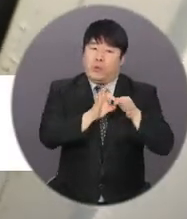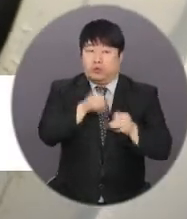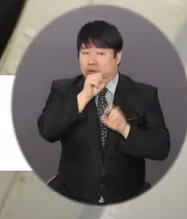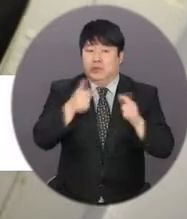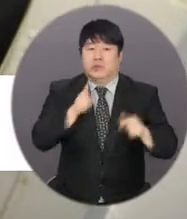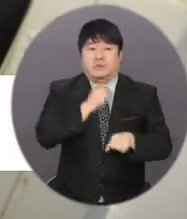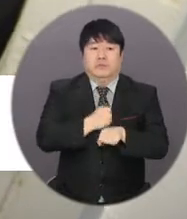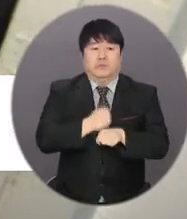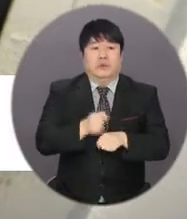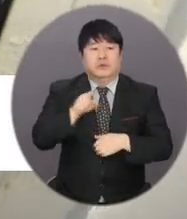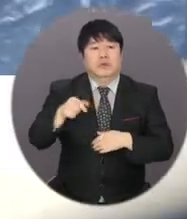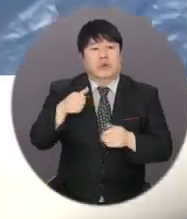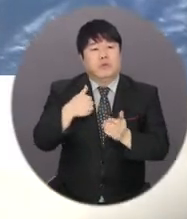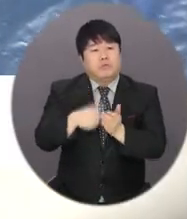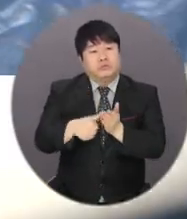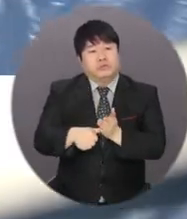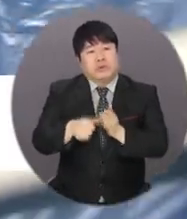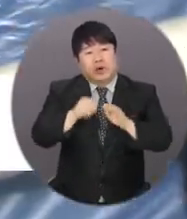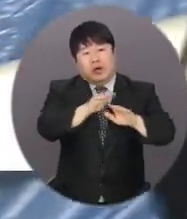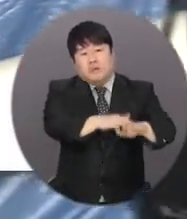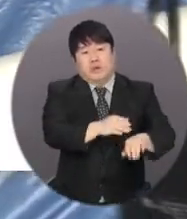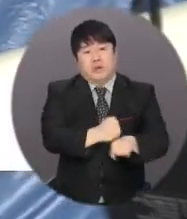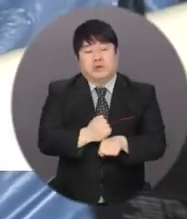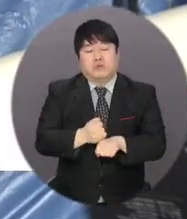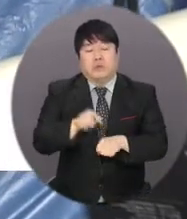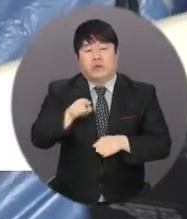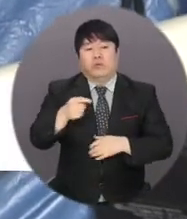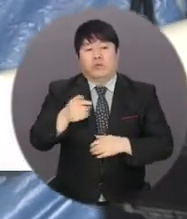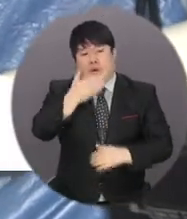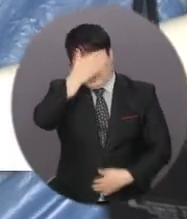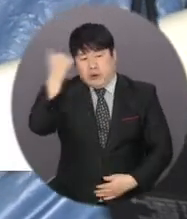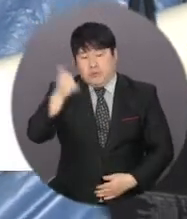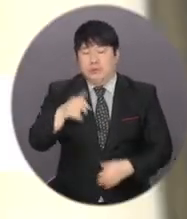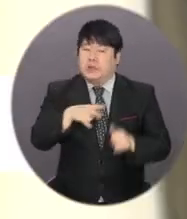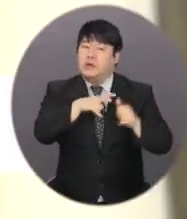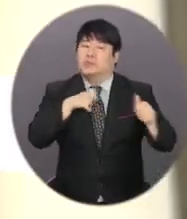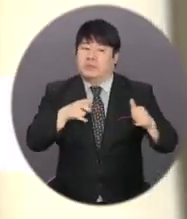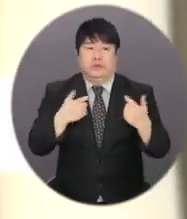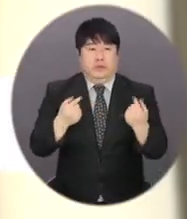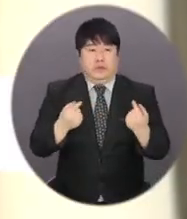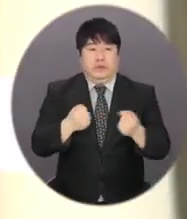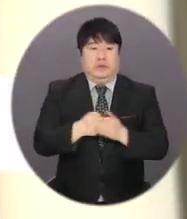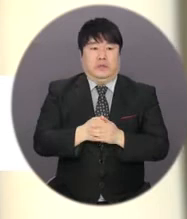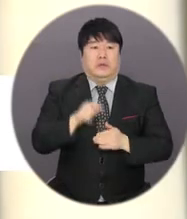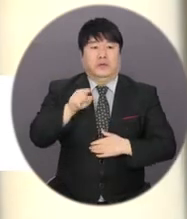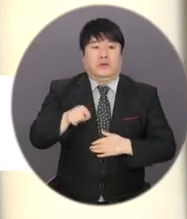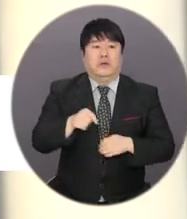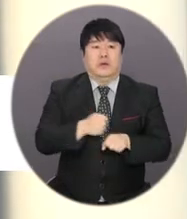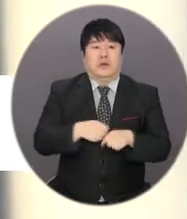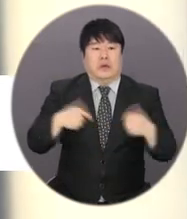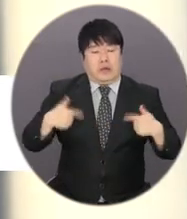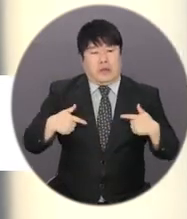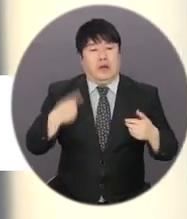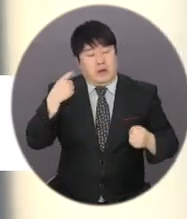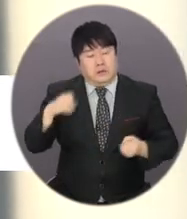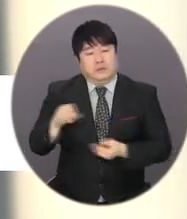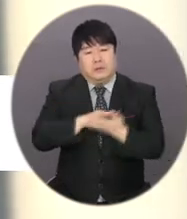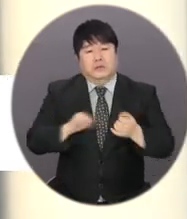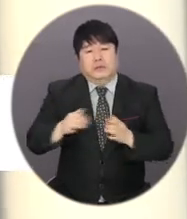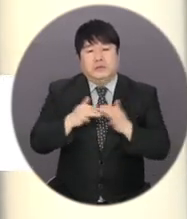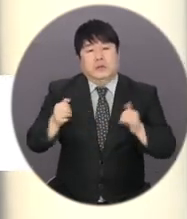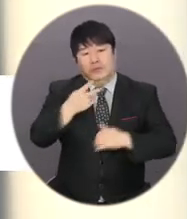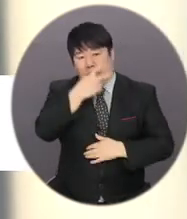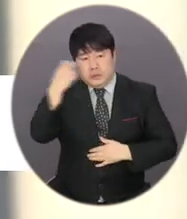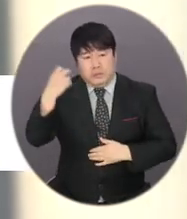미안한 거거든. 근데 저는 아쉽고 뭐 그랬던 것 같아. 맨날 떠들었으면 사람이 잠을 내야 살지.